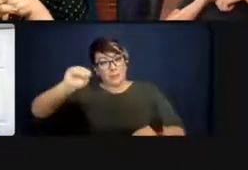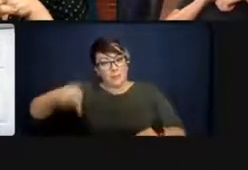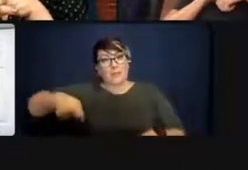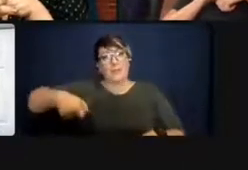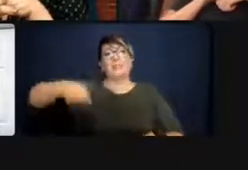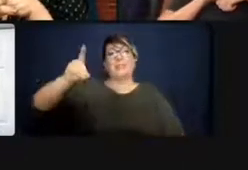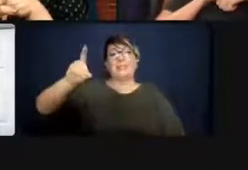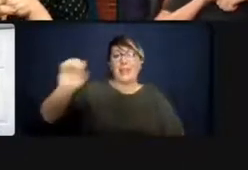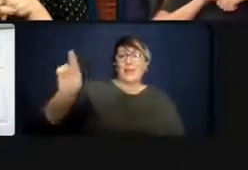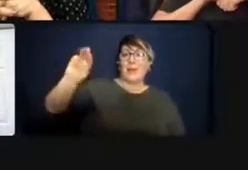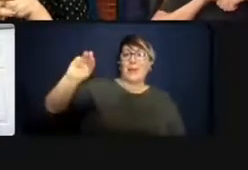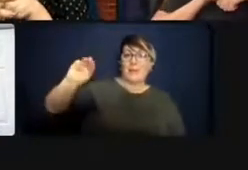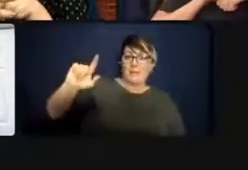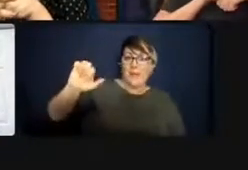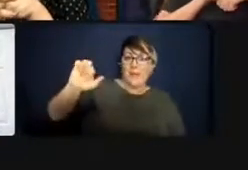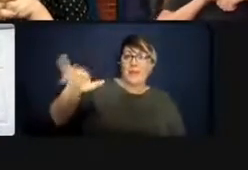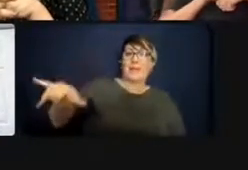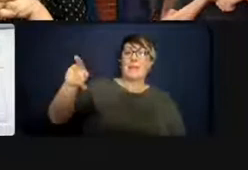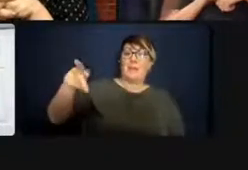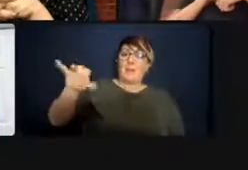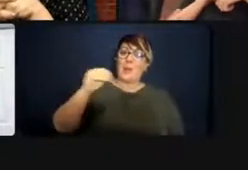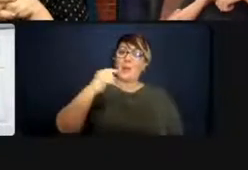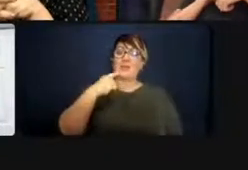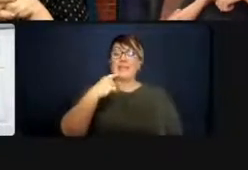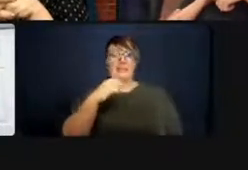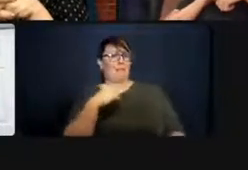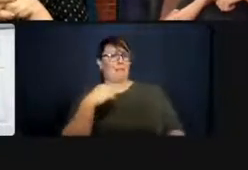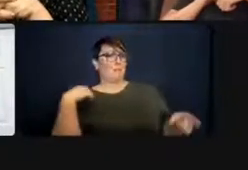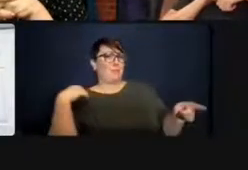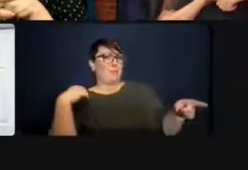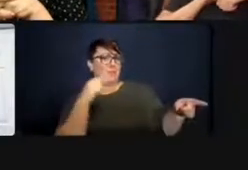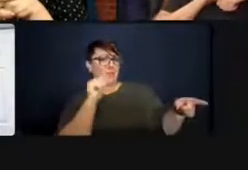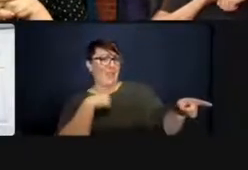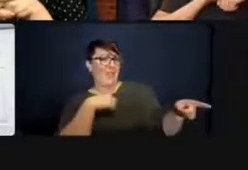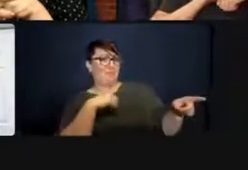uendelee na kikao chetu cha leo, tumekuruhusu uende nyumbani.